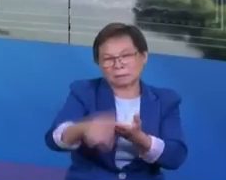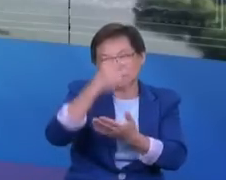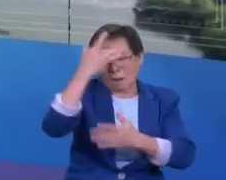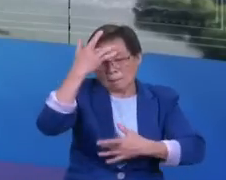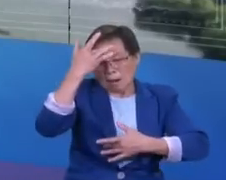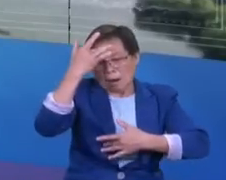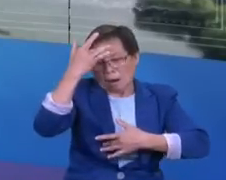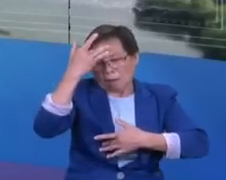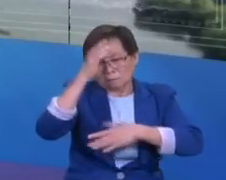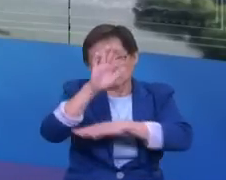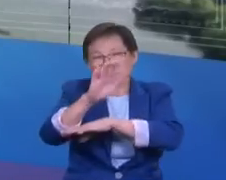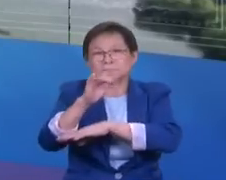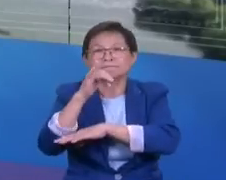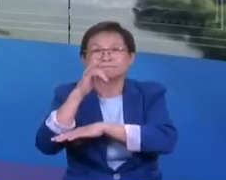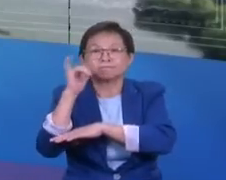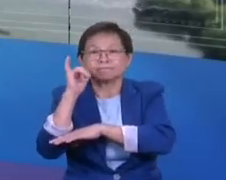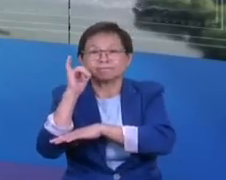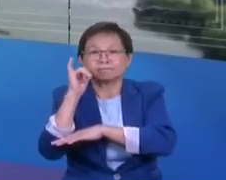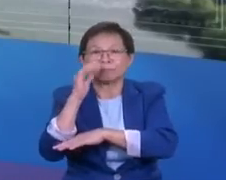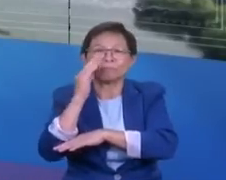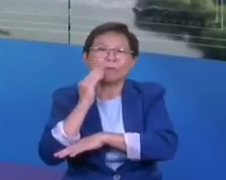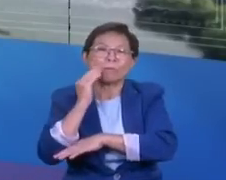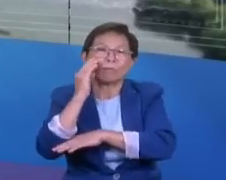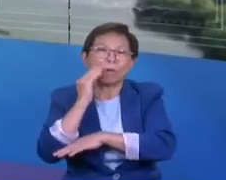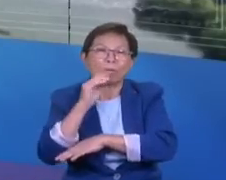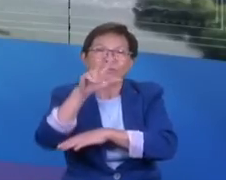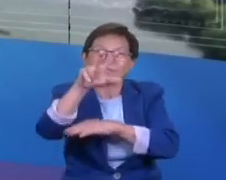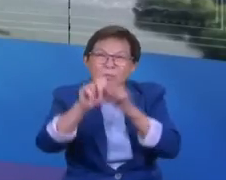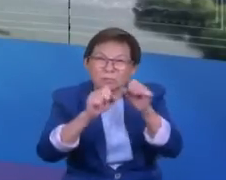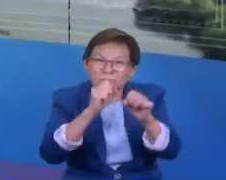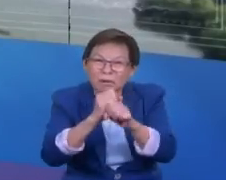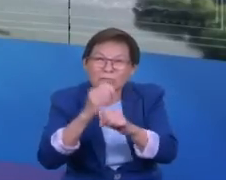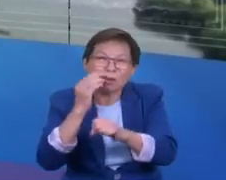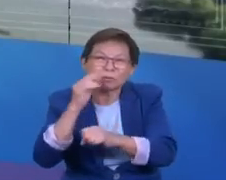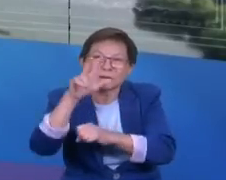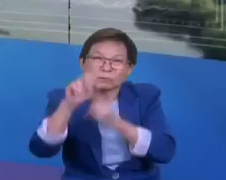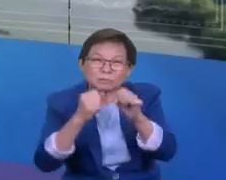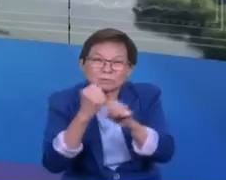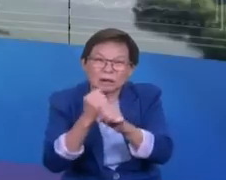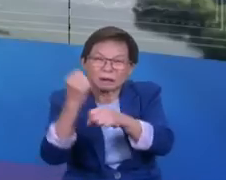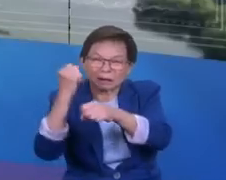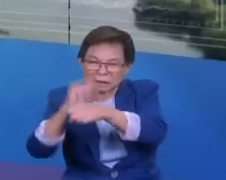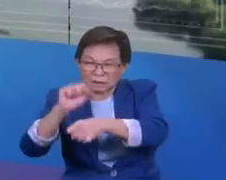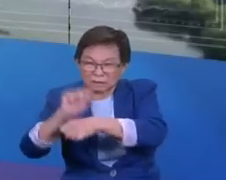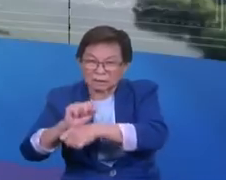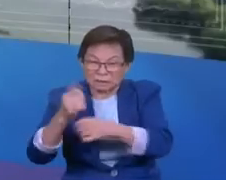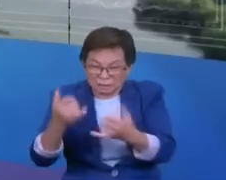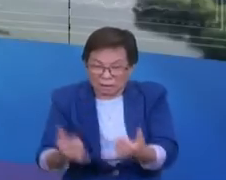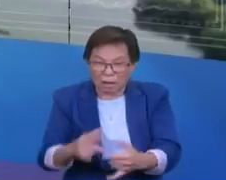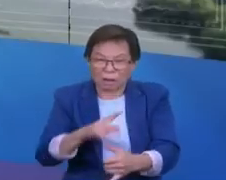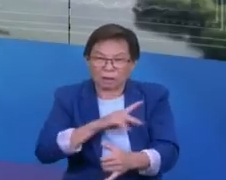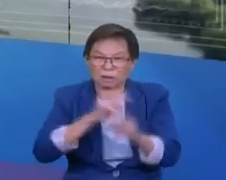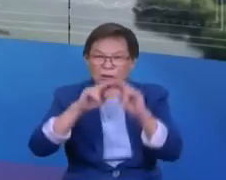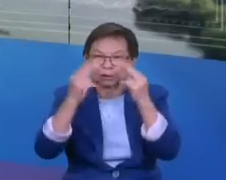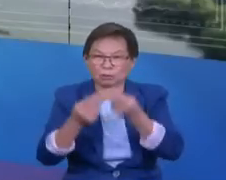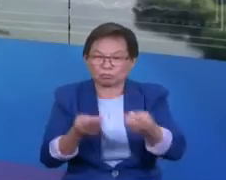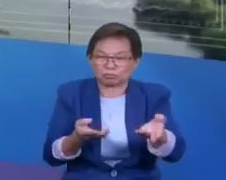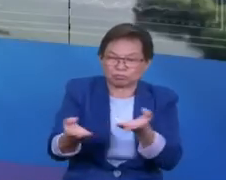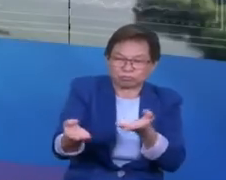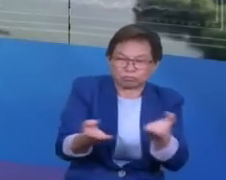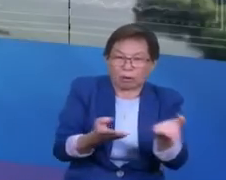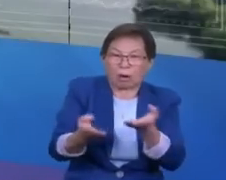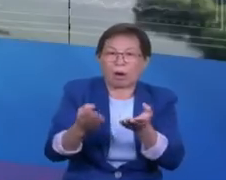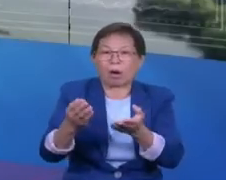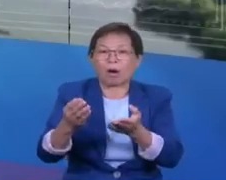penyakit tengah hari semalam dengan pengalaman hampir 30 tahun jawatan semasa adalah ketua unit penyelenggaraan